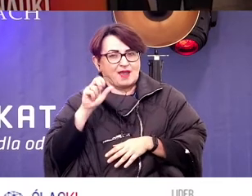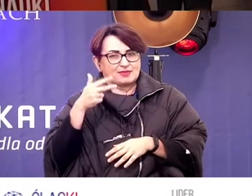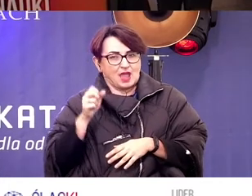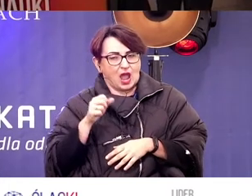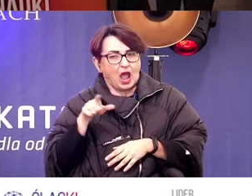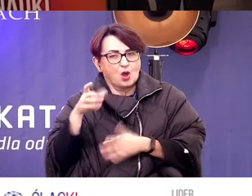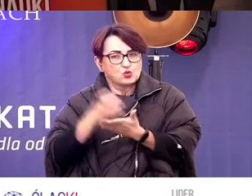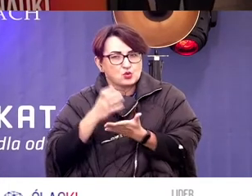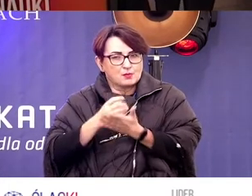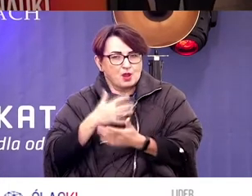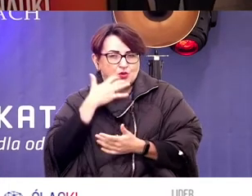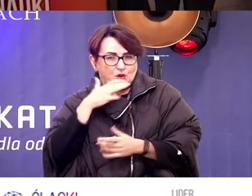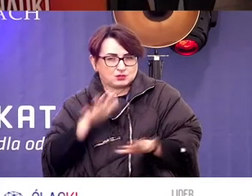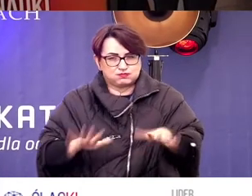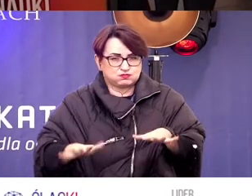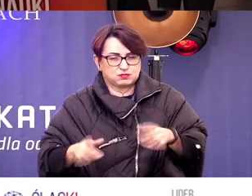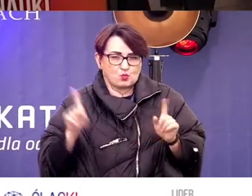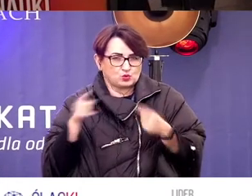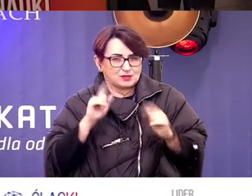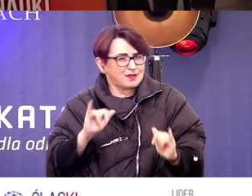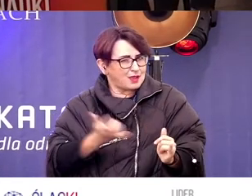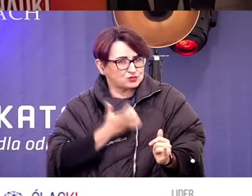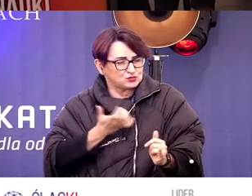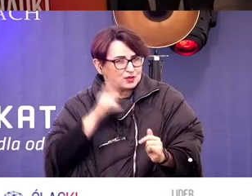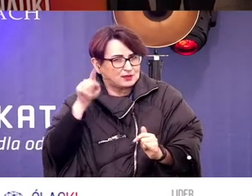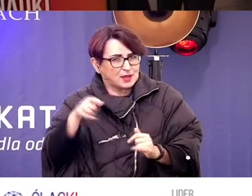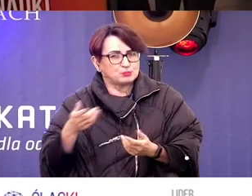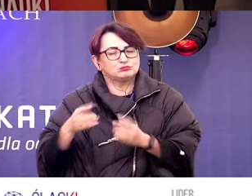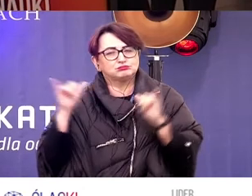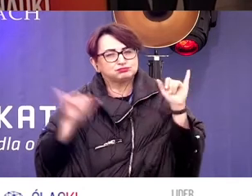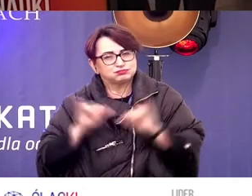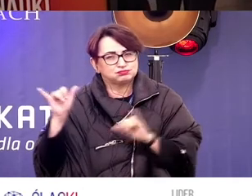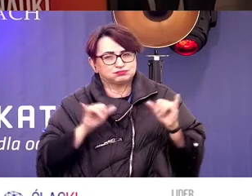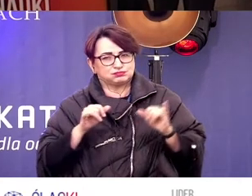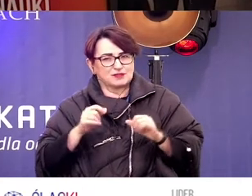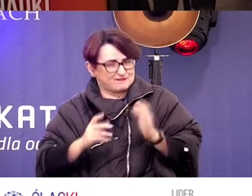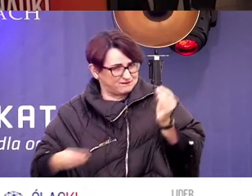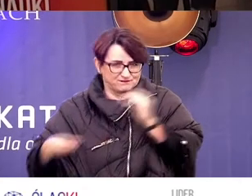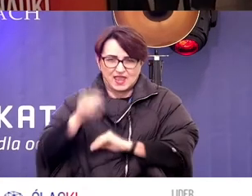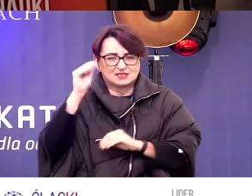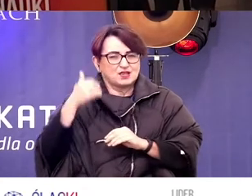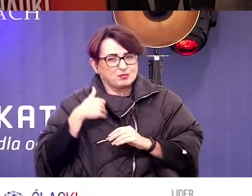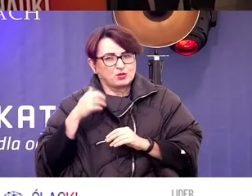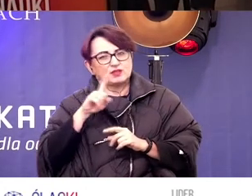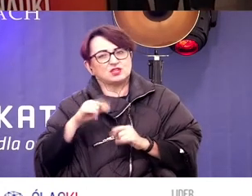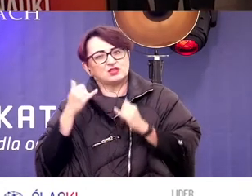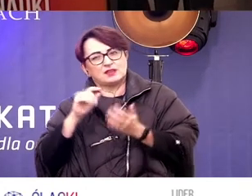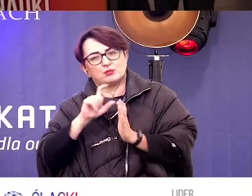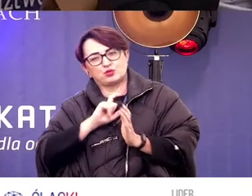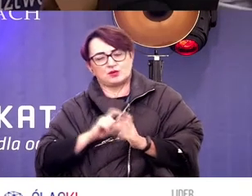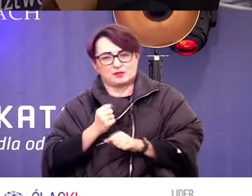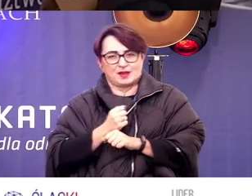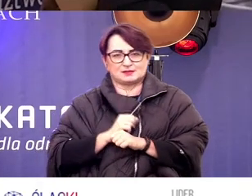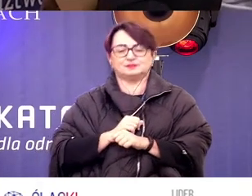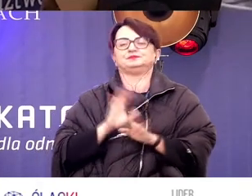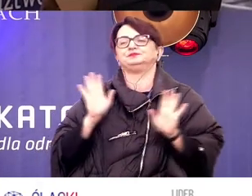się kojarzy z gorącymi rytmami. Jak tam ta sprawa przyjęć? Czy ona rzeczywiście była dominująca tutaj w pracy dyplomaty? Na